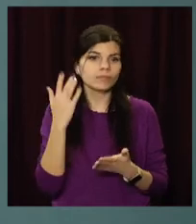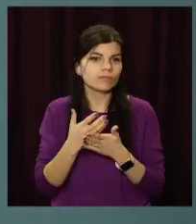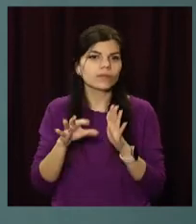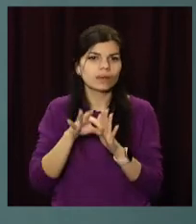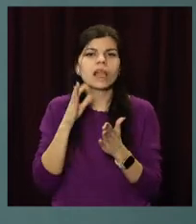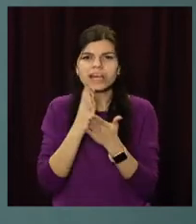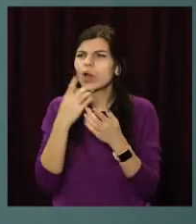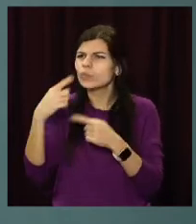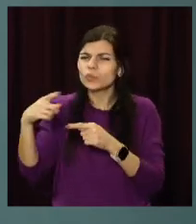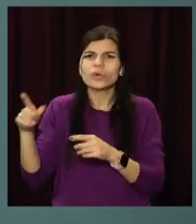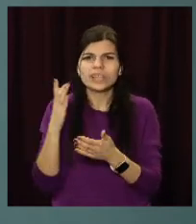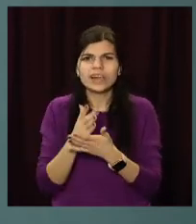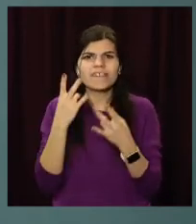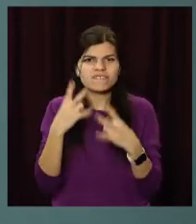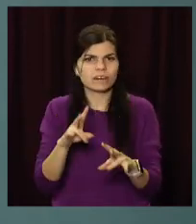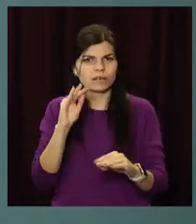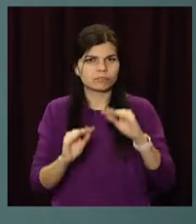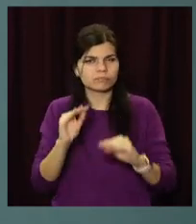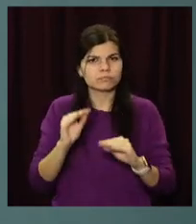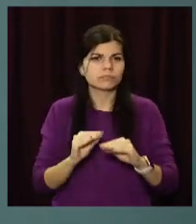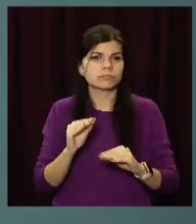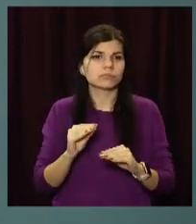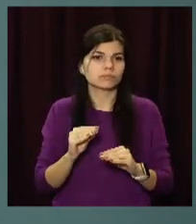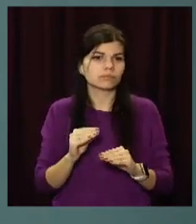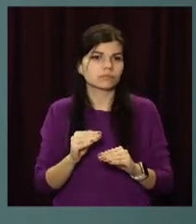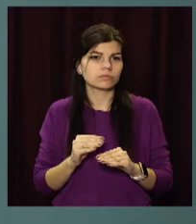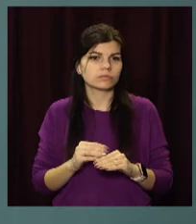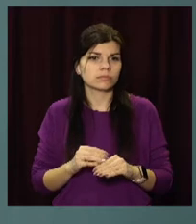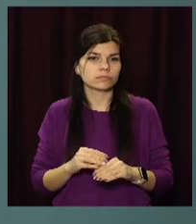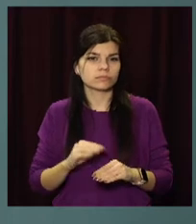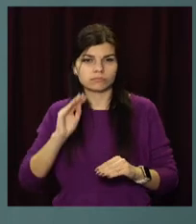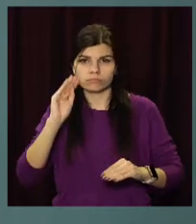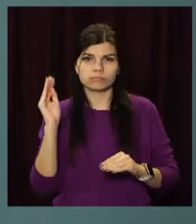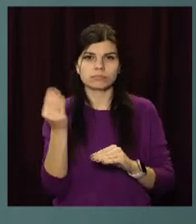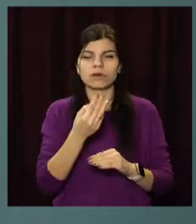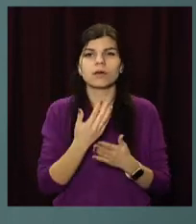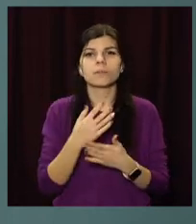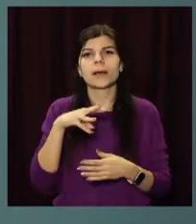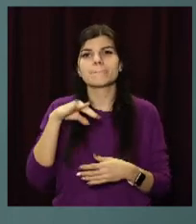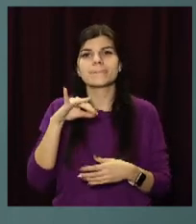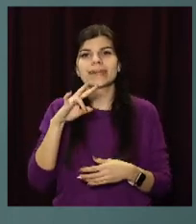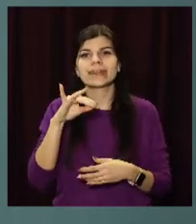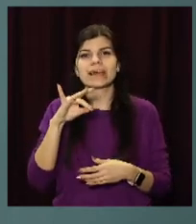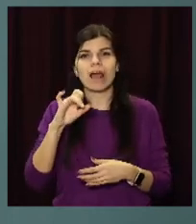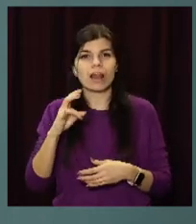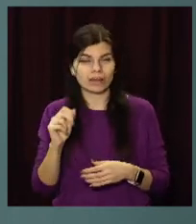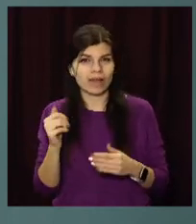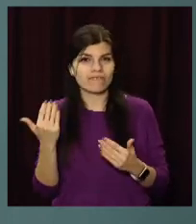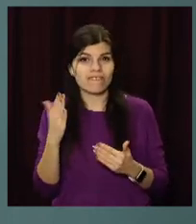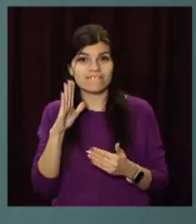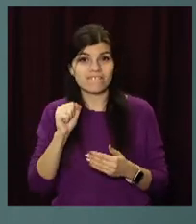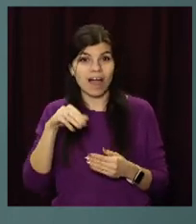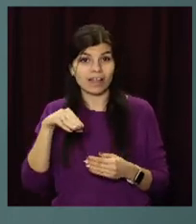вредные факторы, он так или иначе механически имеет, допустим, минеральная вата, частицы тепла